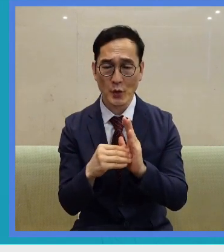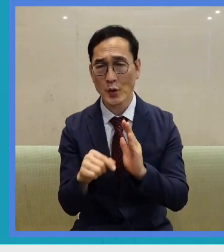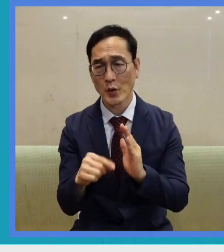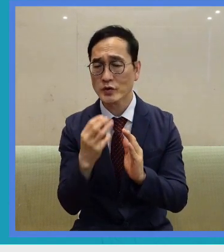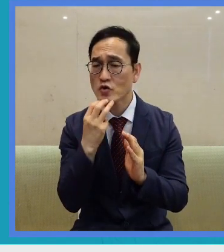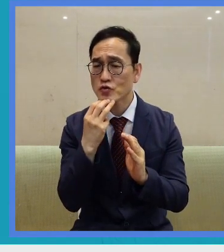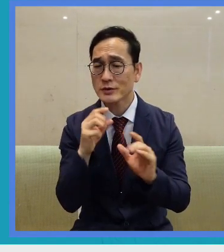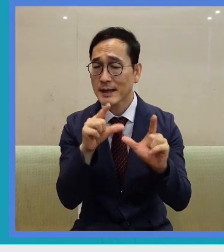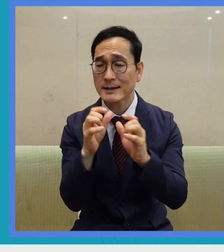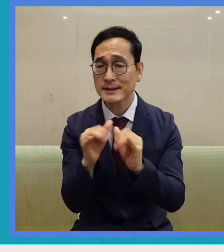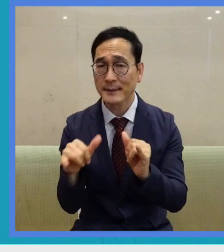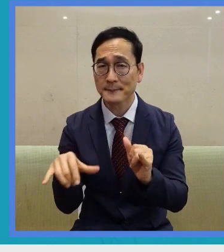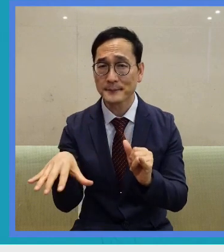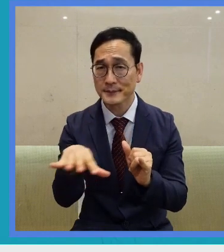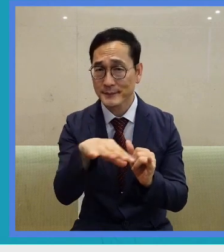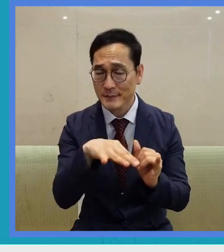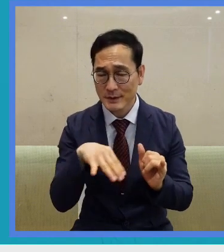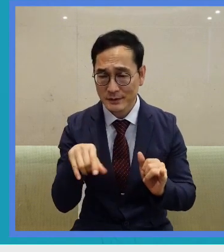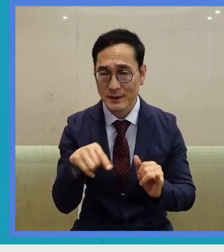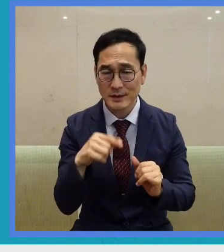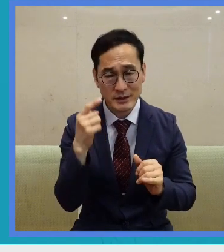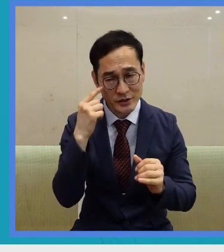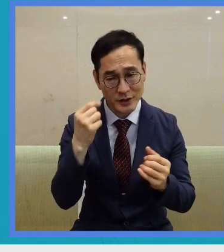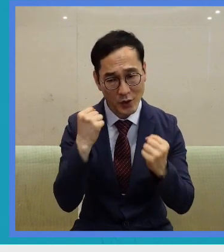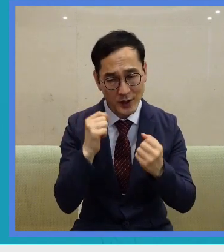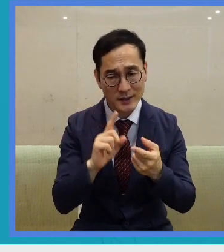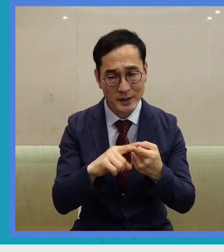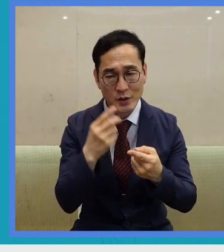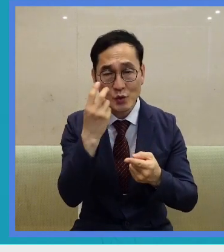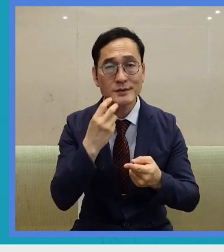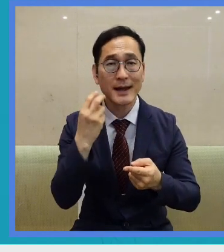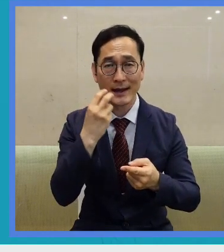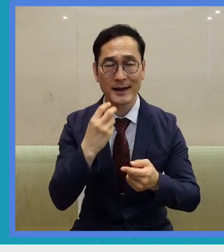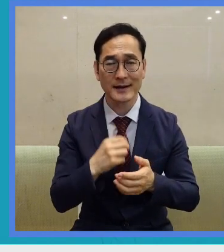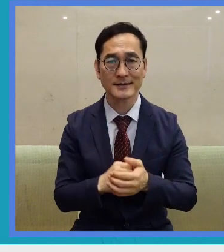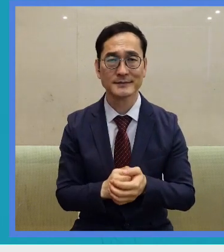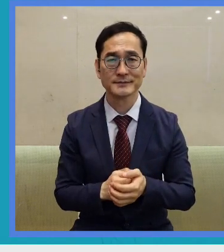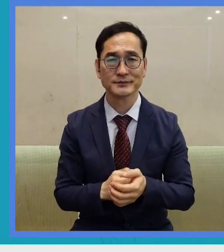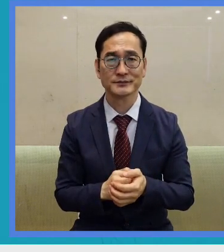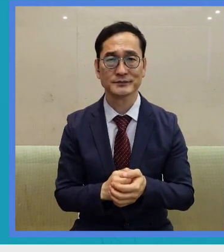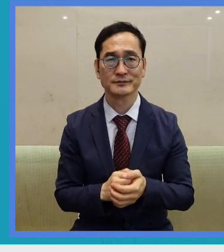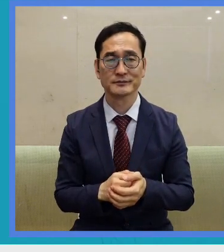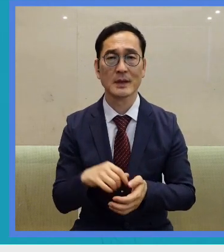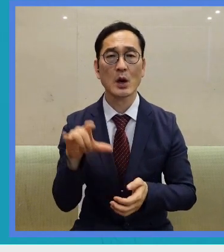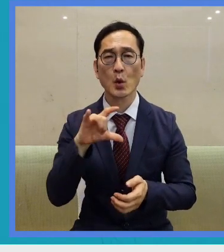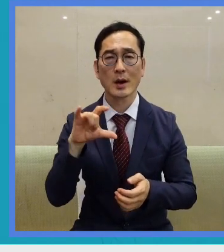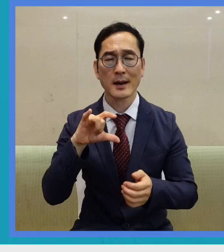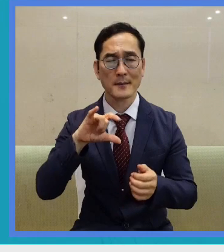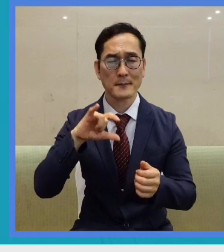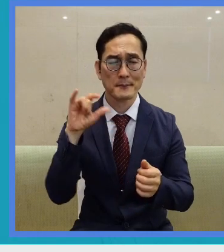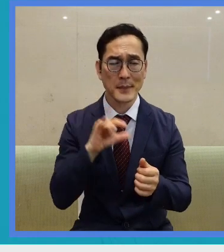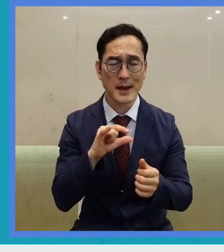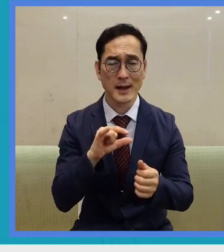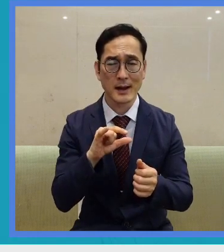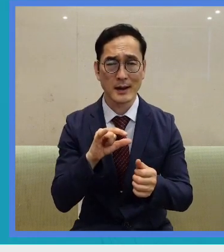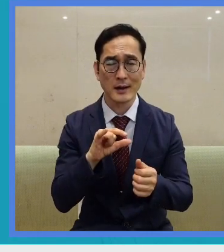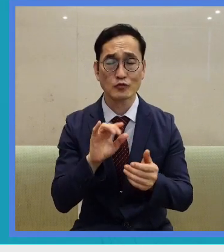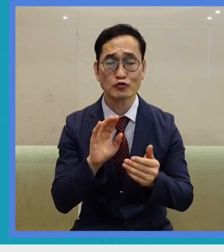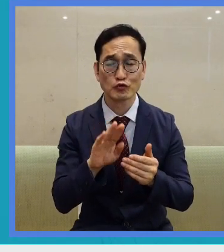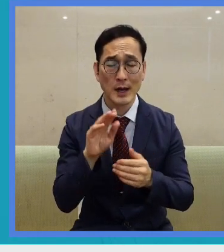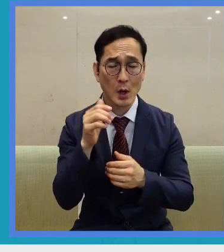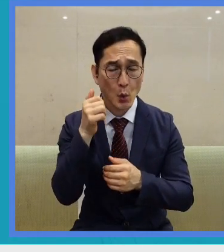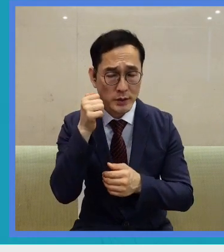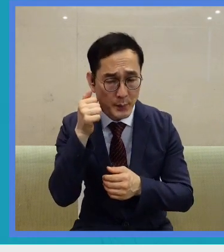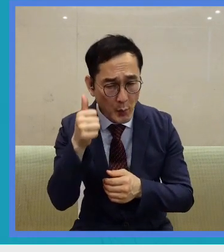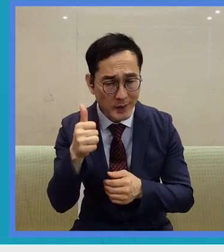대상으로 정신건강 조사를 계속해서 수행을 해오고 있습니다. 그래서 코로나19가 이제 시작한 지 55일, 그리고 6개월,